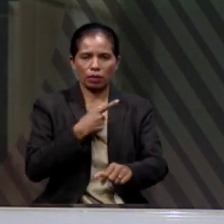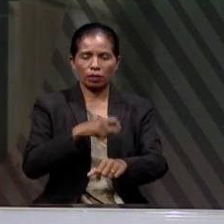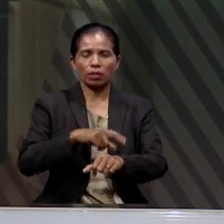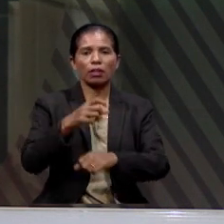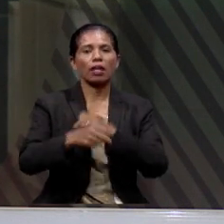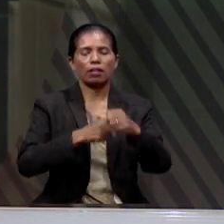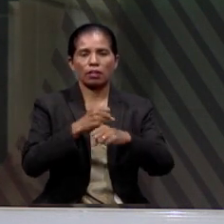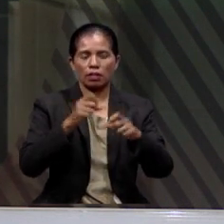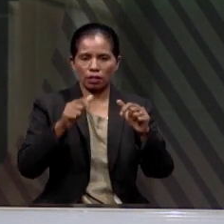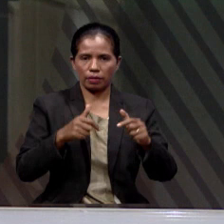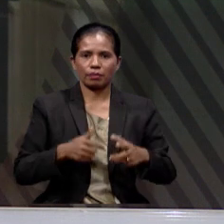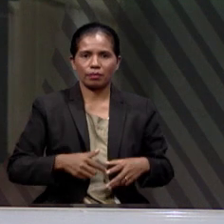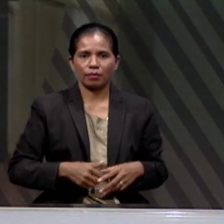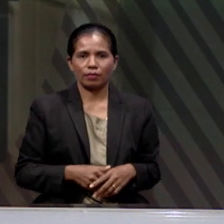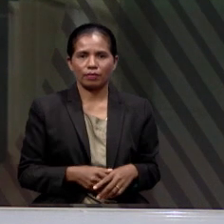leh.